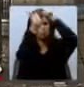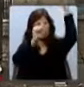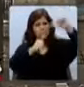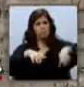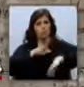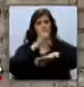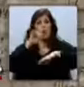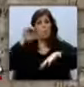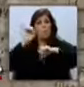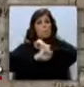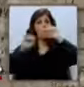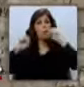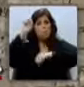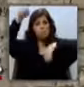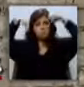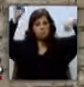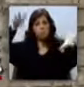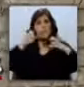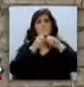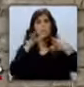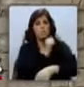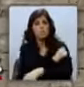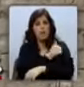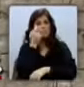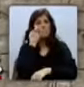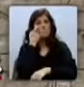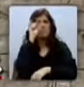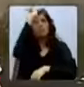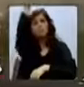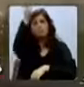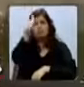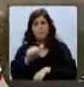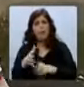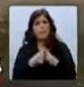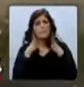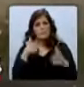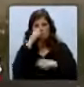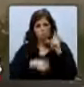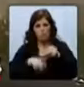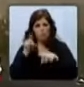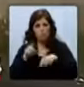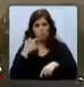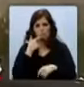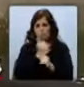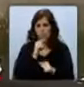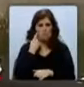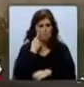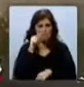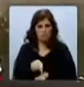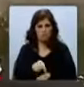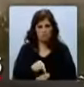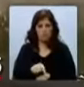maioria das janelas tem os vidros partidos, a maioria dos habitantes fugiu. Ну как здесь невозможно жить, потому что у нас здесь идет